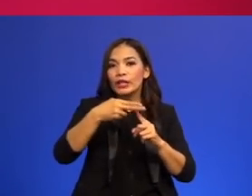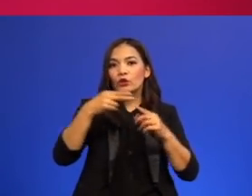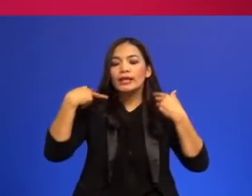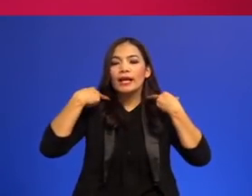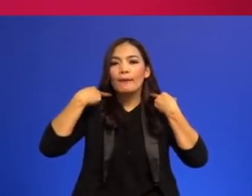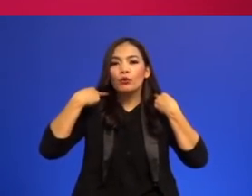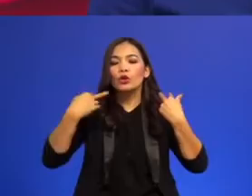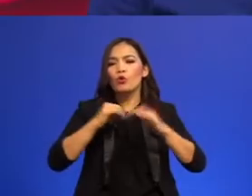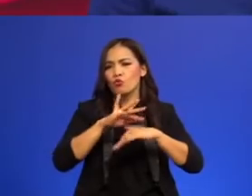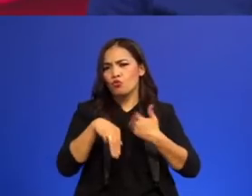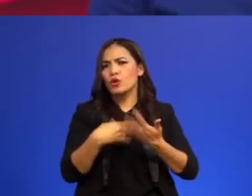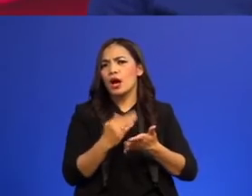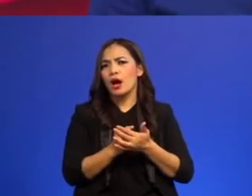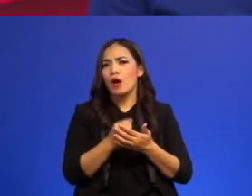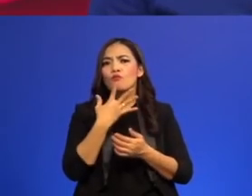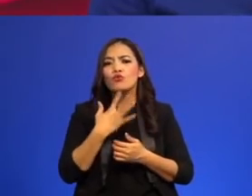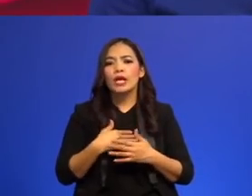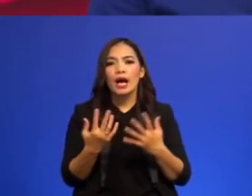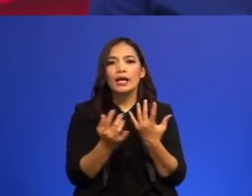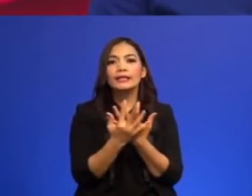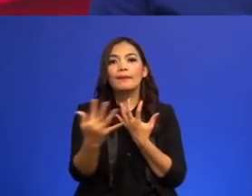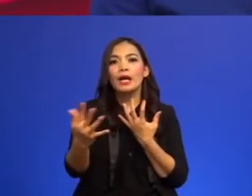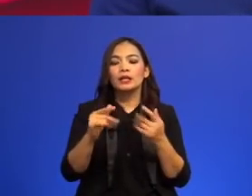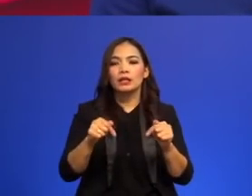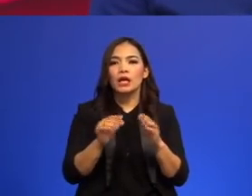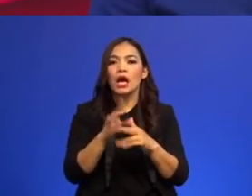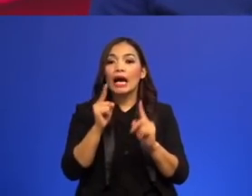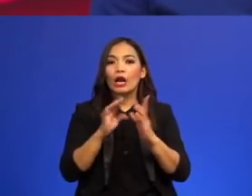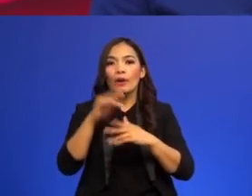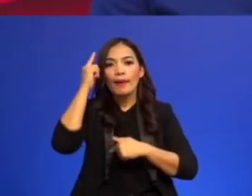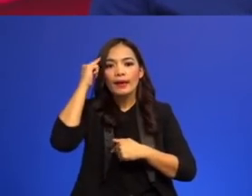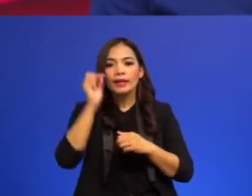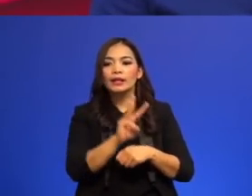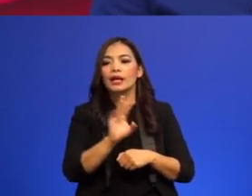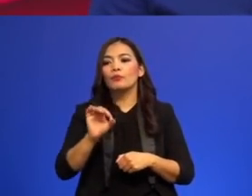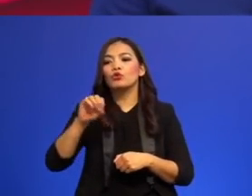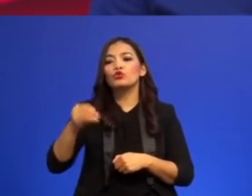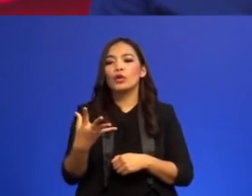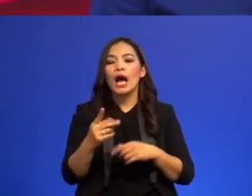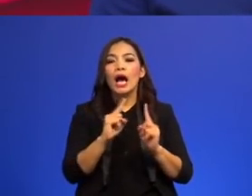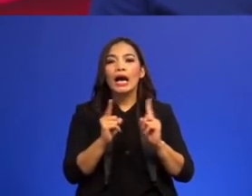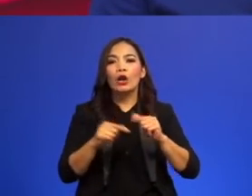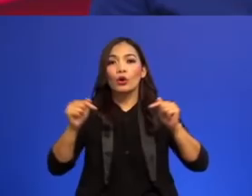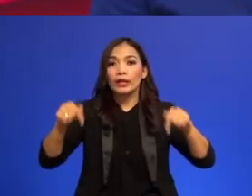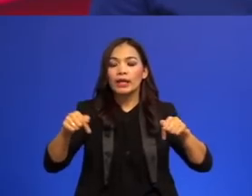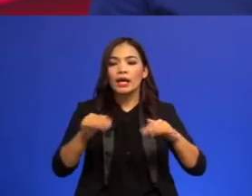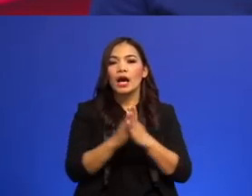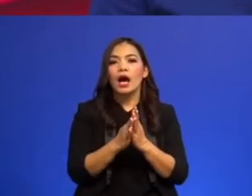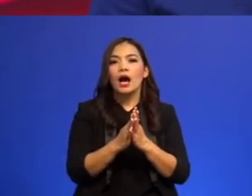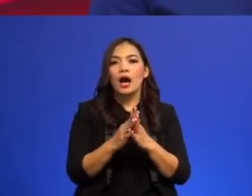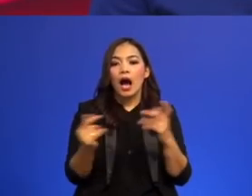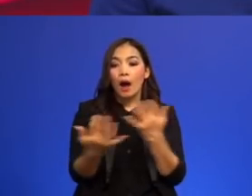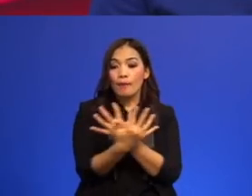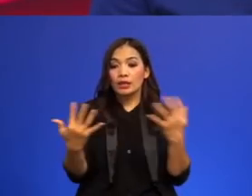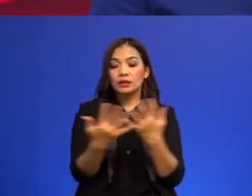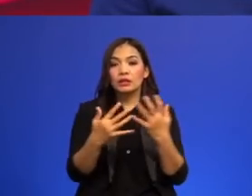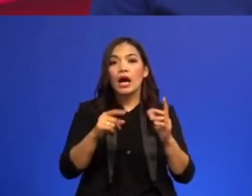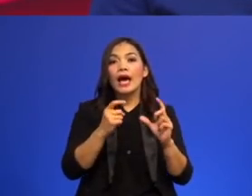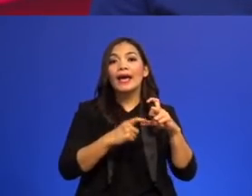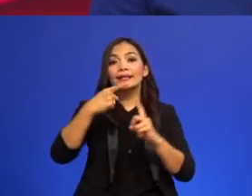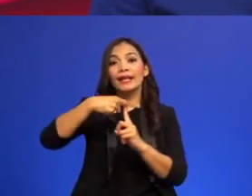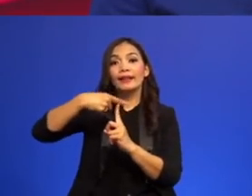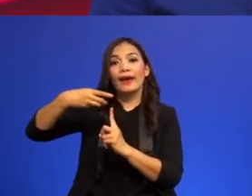Ada jemaat-jemaat yang mampu, kalau kursus 30 juta, mahasiswa enggak bayar. Ya udah saya sekolahkan berapa puluh orang di